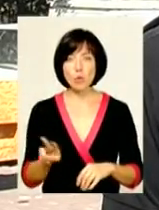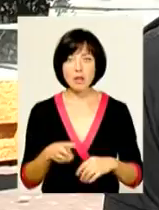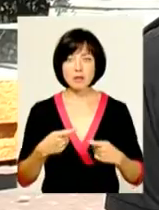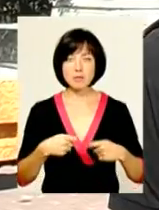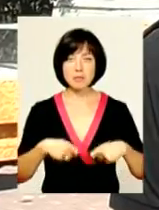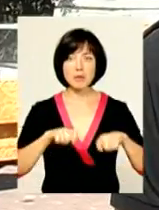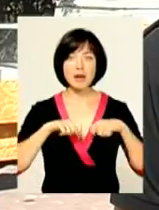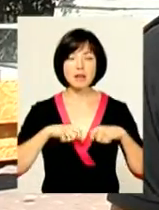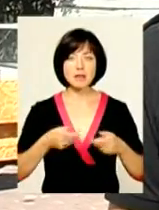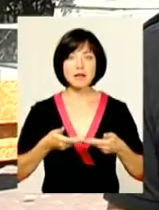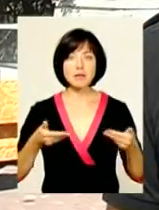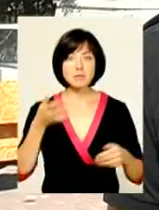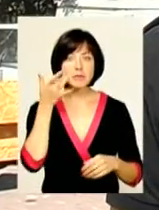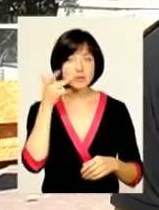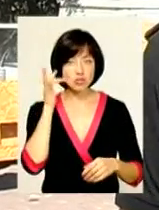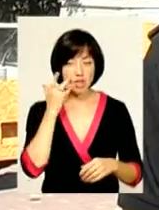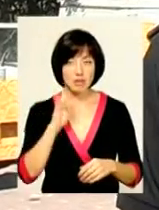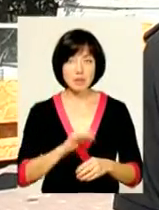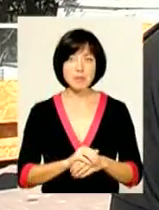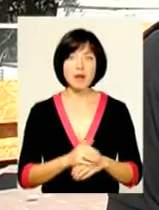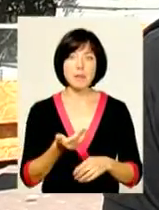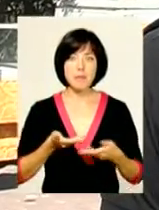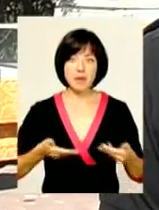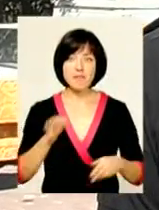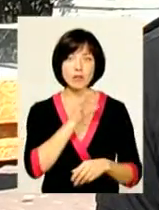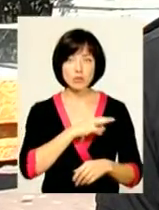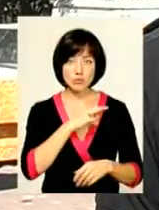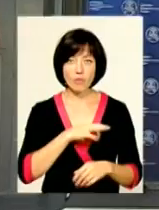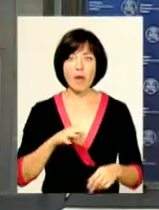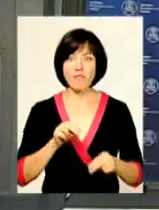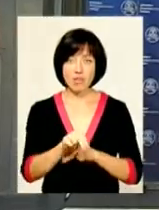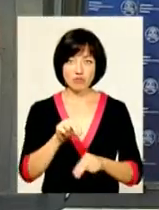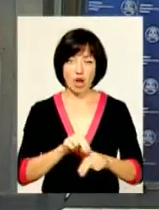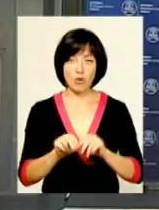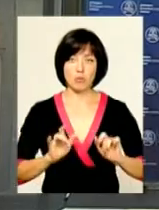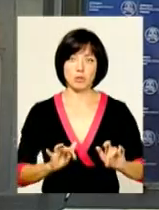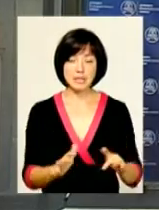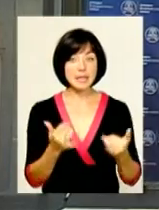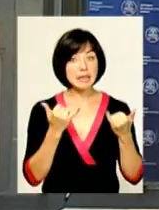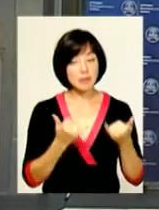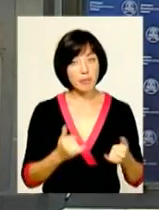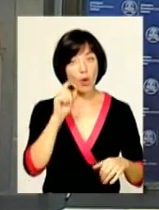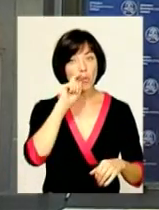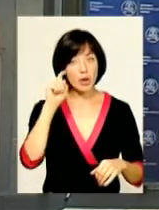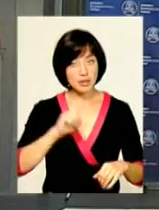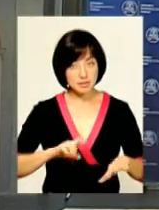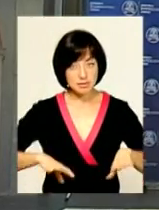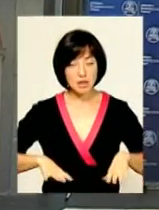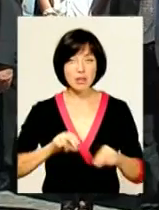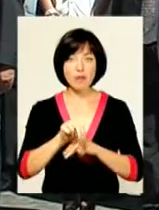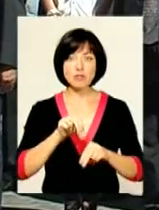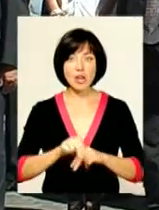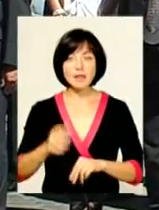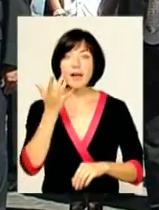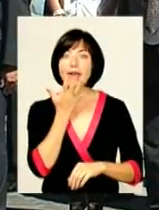передані місії Сполучених Штатів Америки, які ми використовуємо в навчальному процесі. Відтепер, окрім українських кінологів, тут навчатимуться